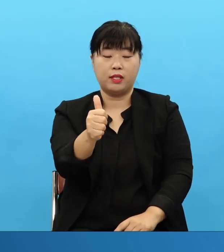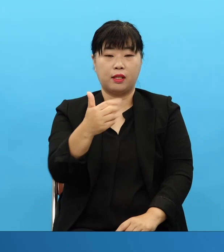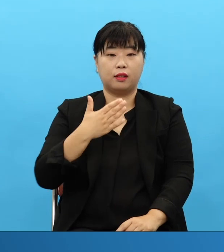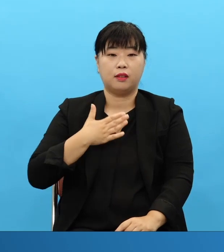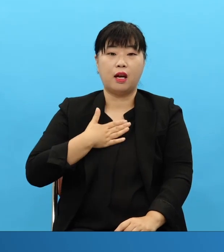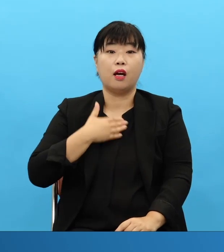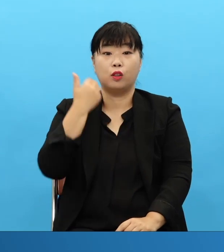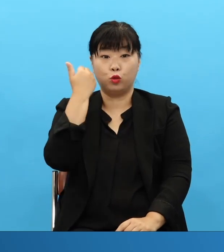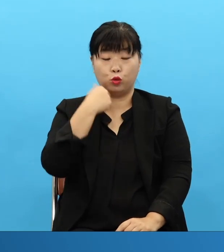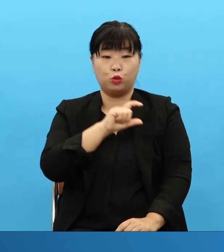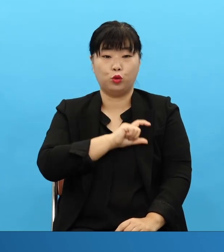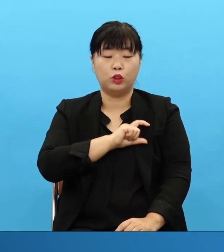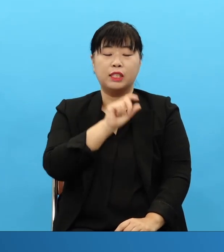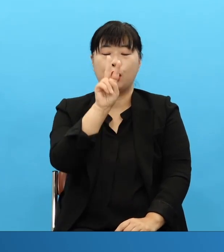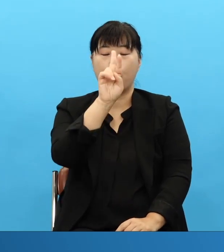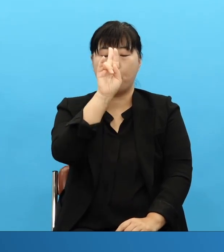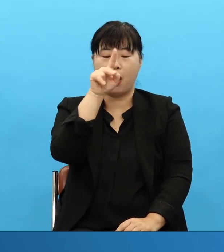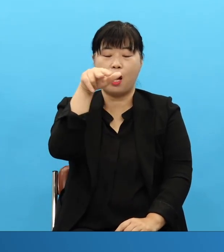오늘